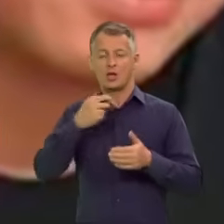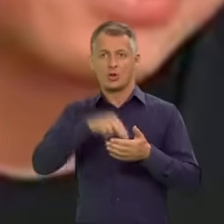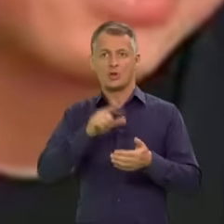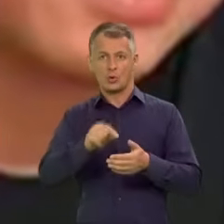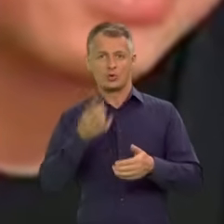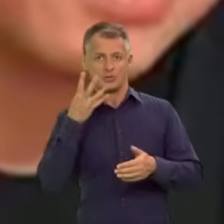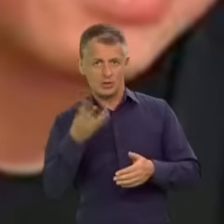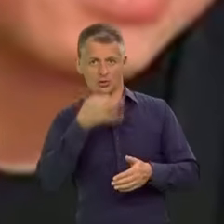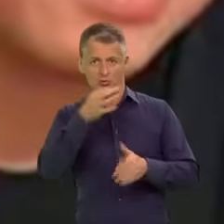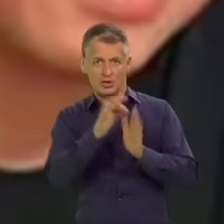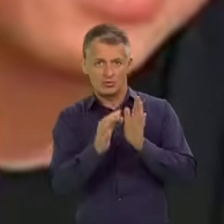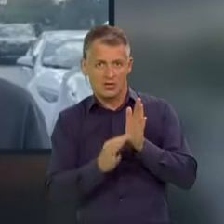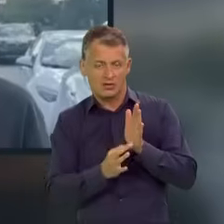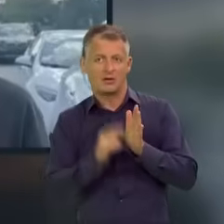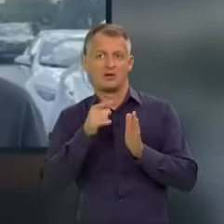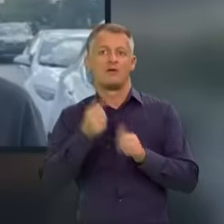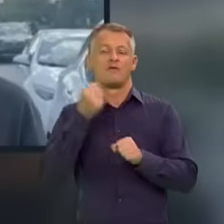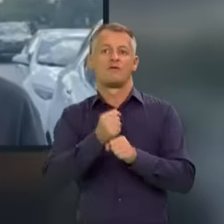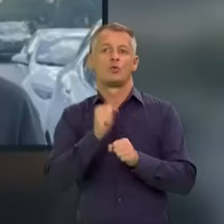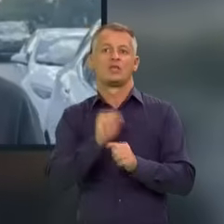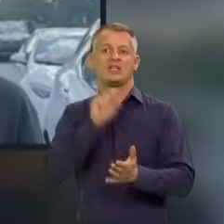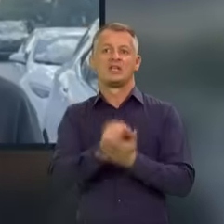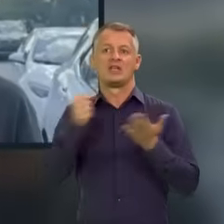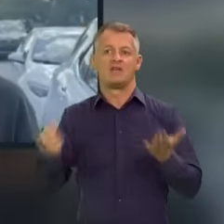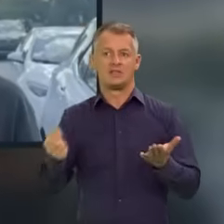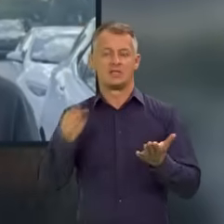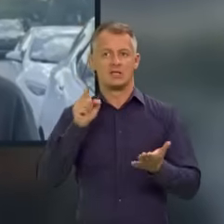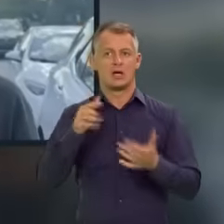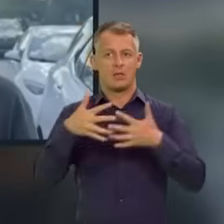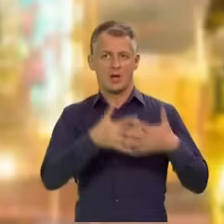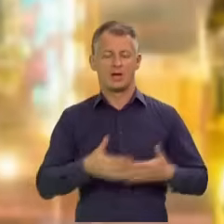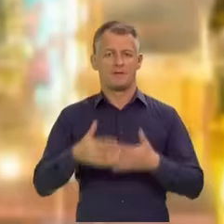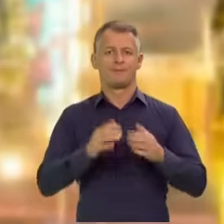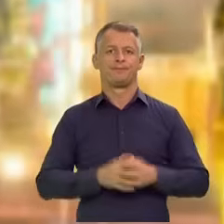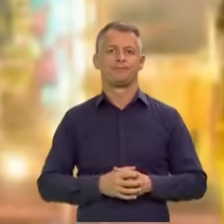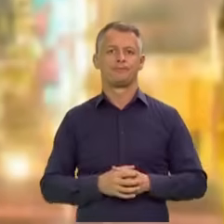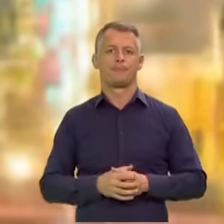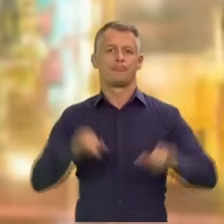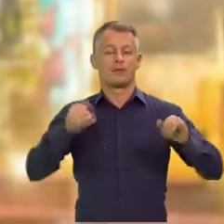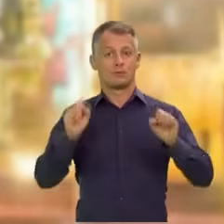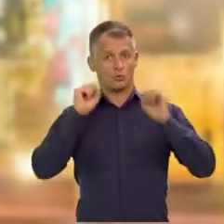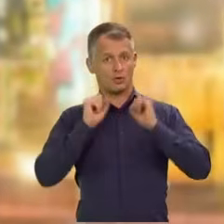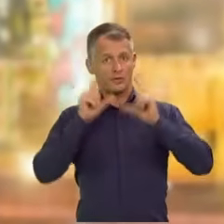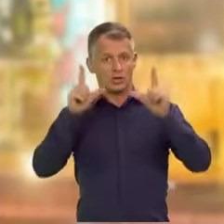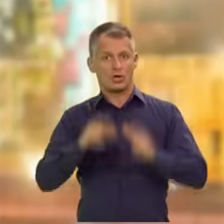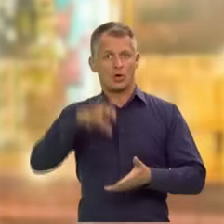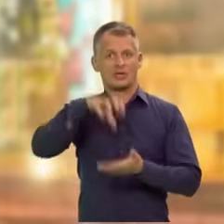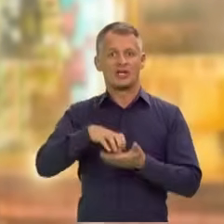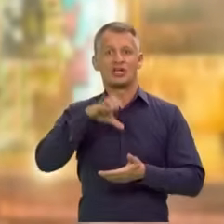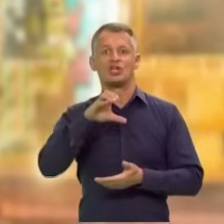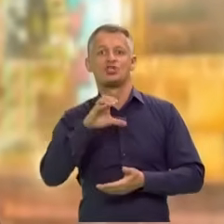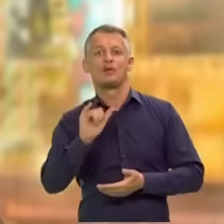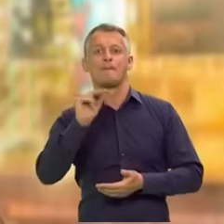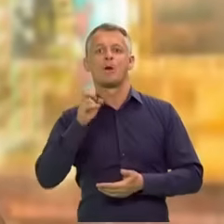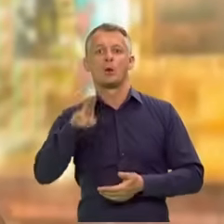unei baze de date realizate de revista Education Week. Caz incredibil în localitatea Cipău din